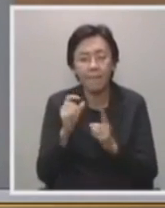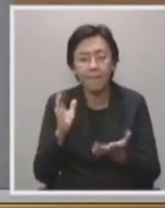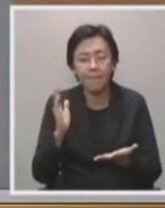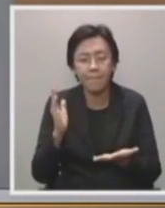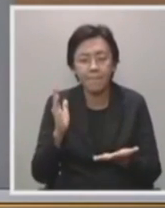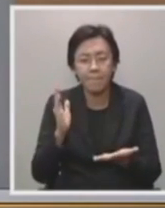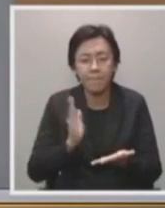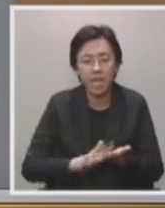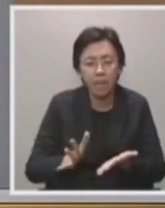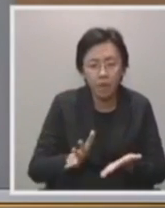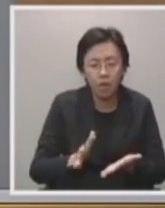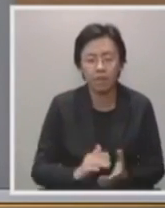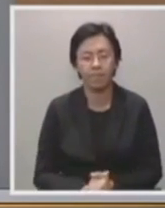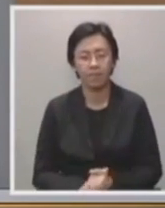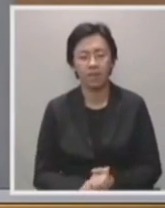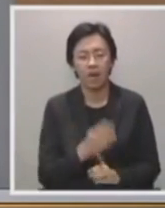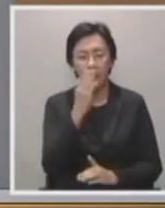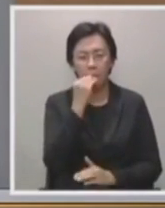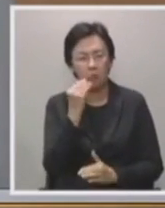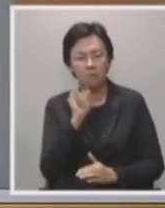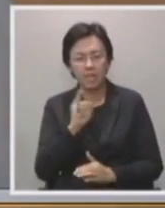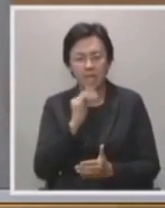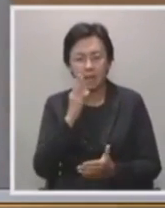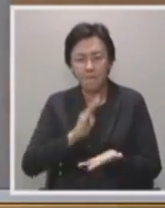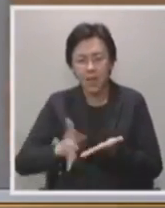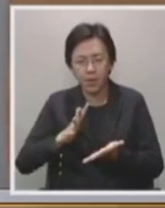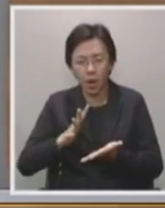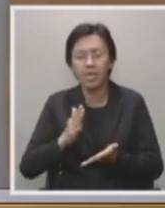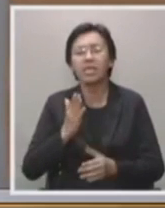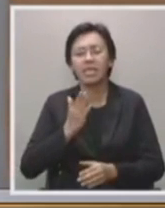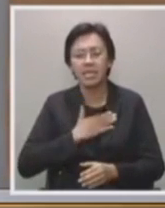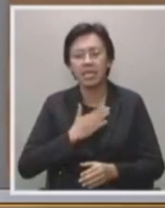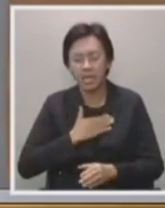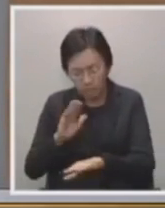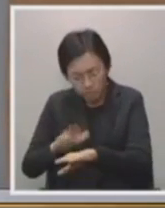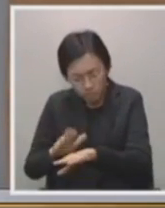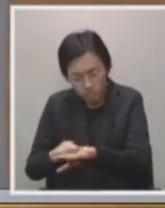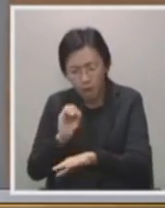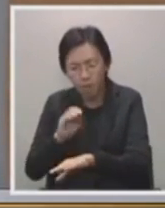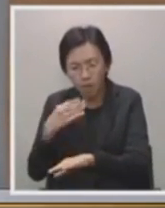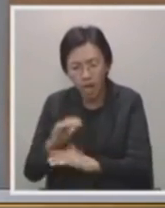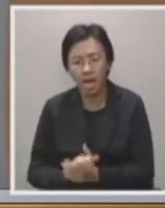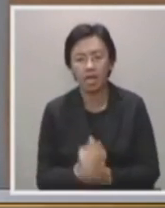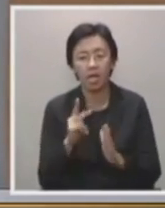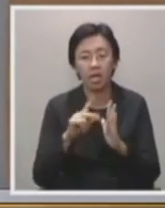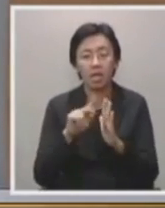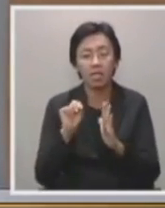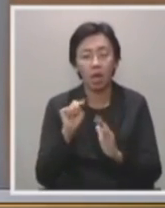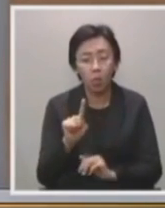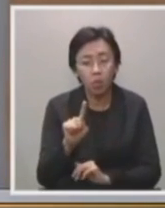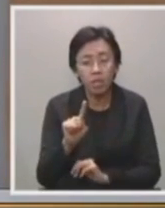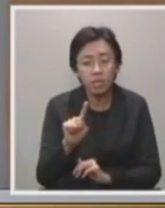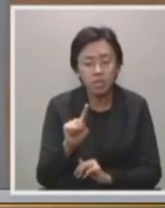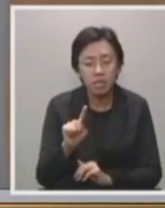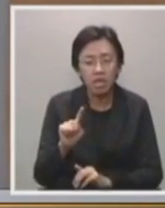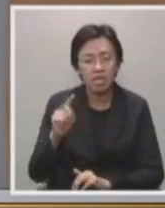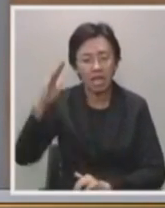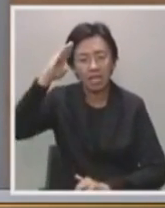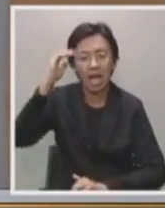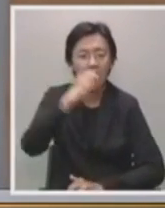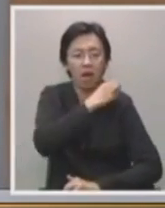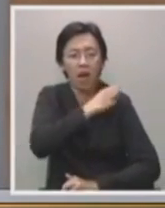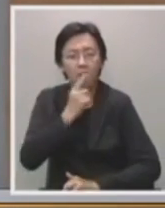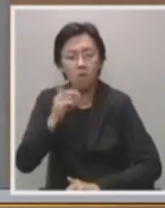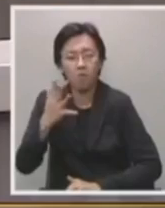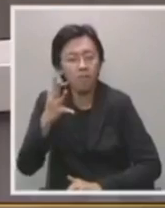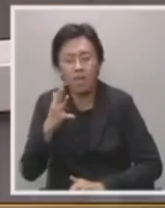ที่หยาบคายอย่างนี้เราก็ไปห้ามได้ครับแต่ไปเรียกคุณโดยไม่เรียกยศเนี่ยจะบอกว่าไม่สุภาพก็ไม่